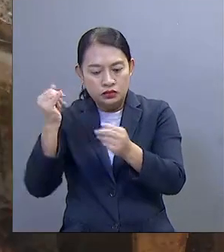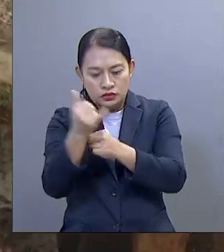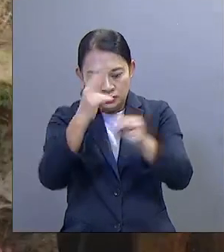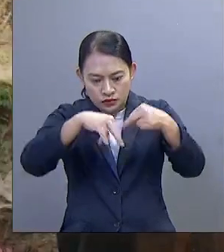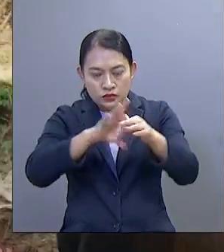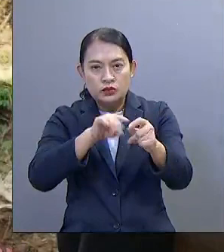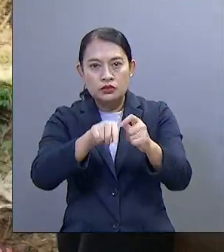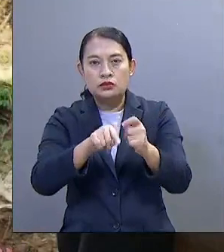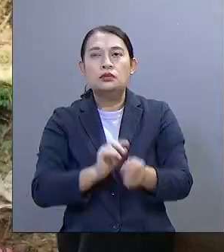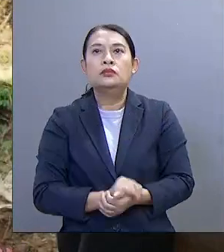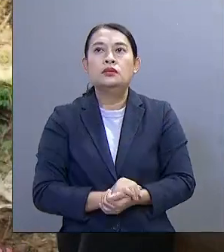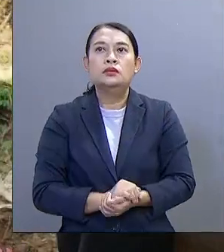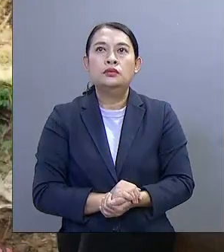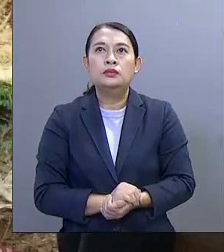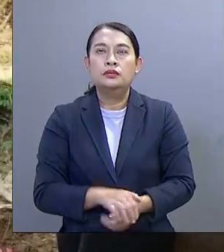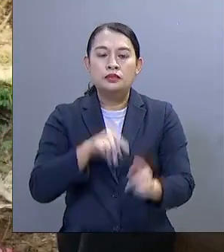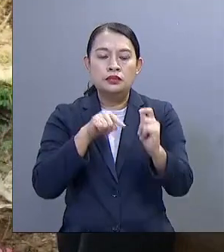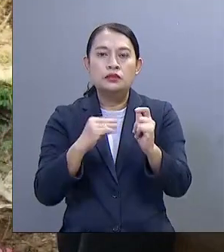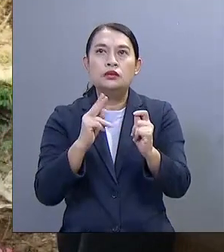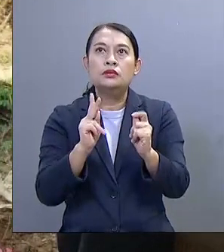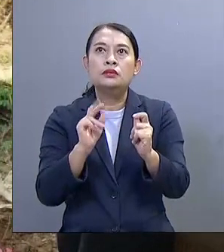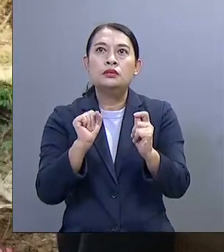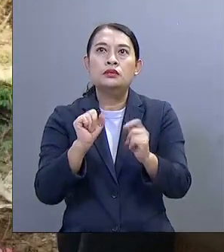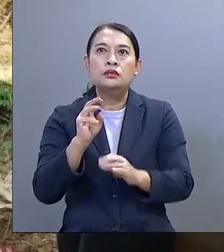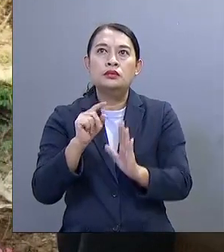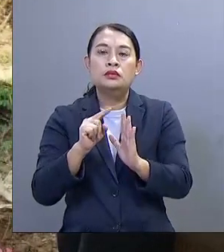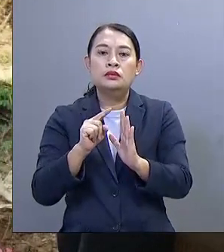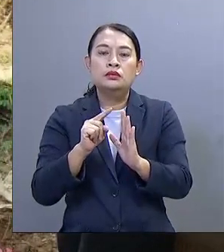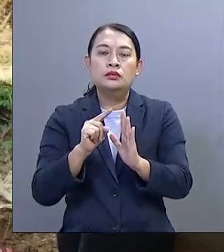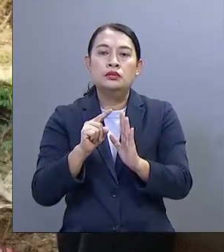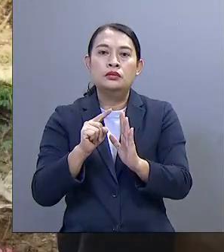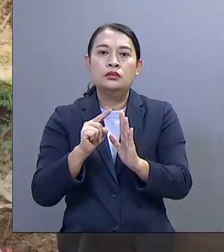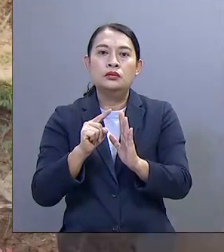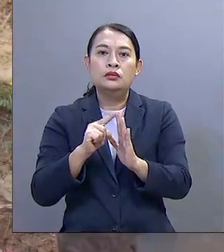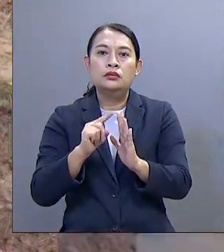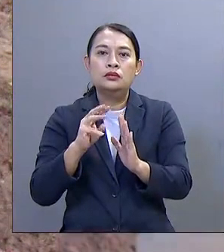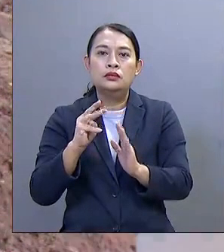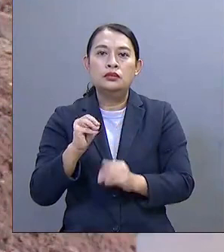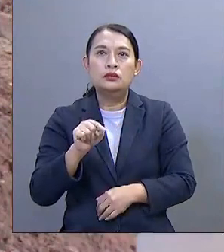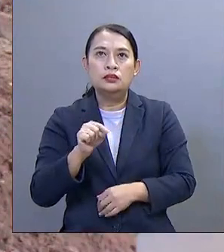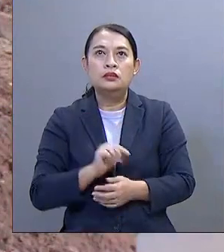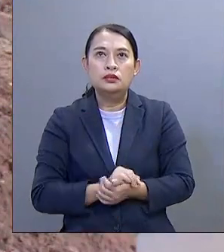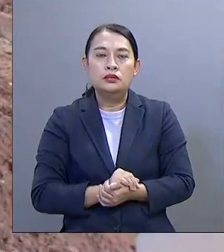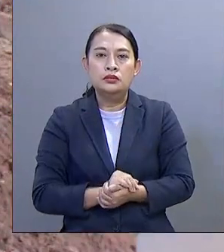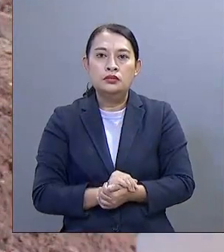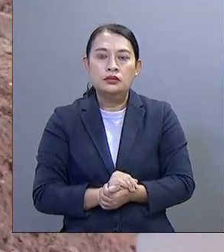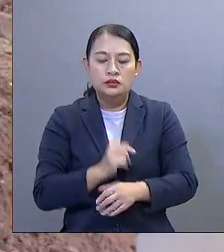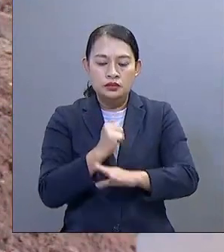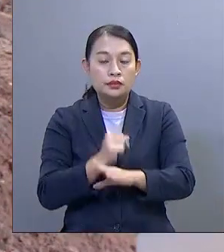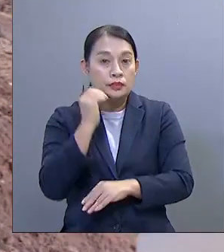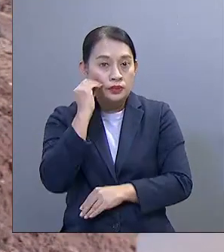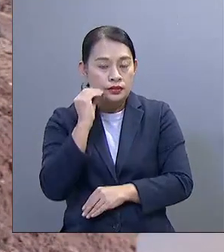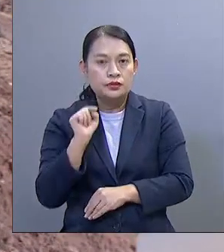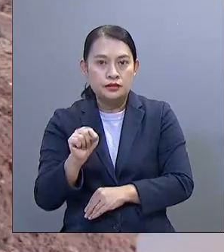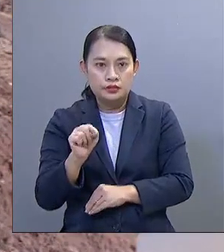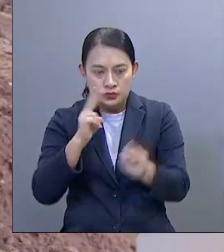ที่ 1 ตำวนยางท่าแจ้ง อำเภอโสุพสัยจัหวมหาศรคามไปพ้มกับในพิจิตหาสีโน เป็ผู้ใหญ่บานสำโรง